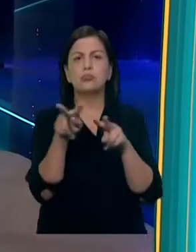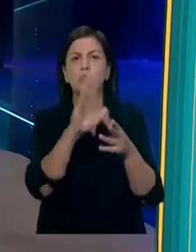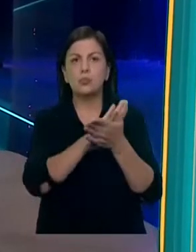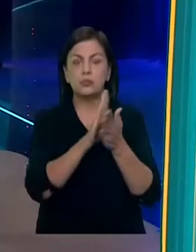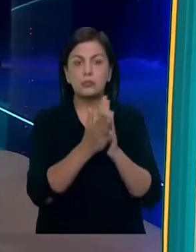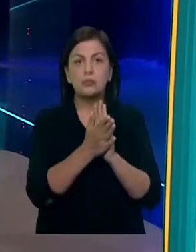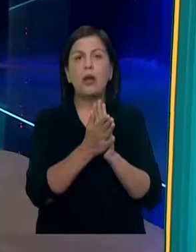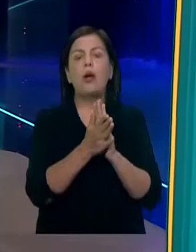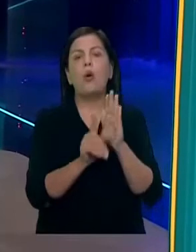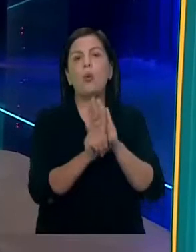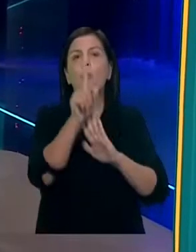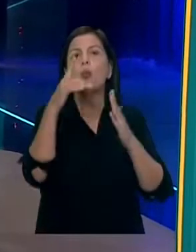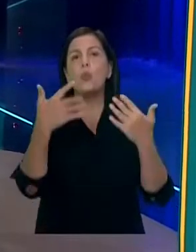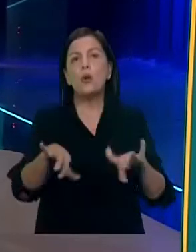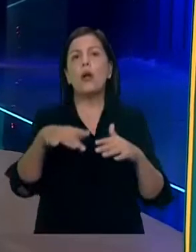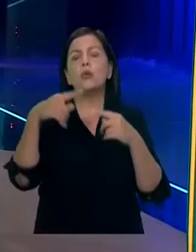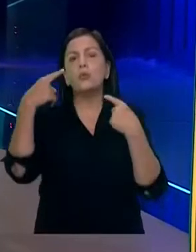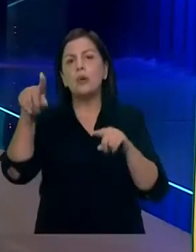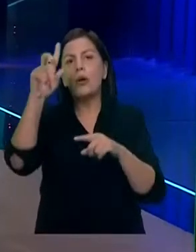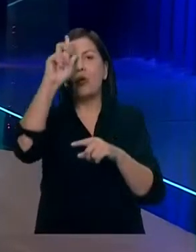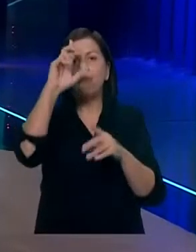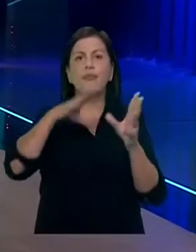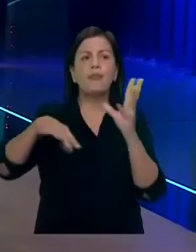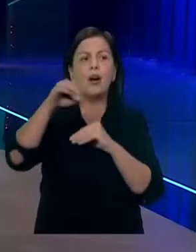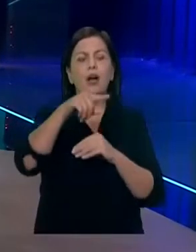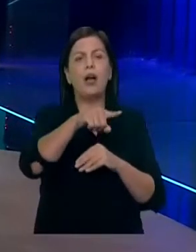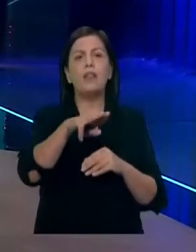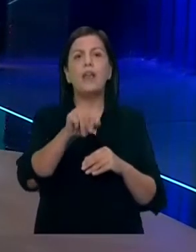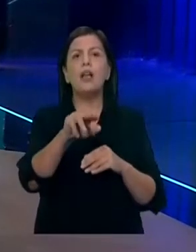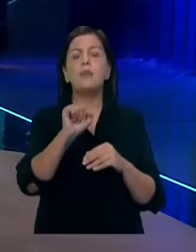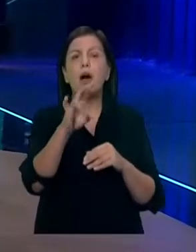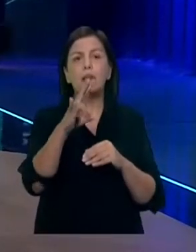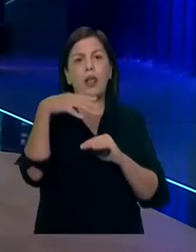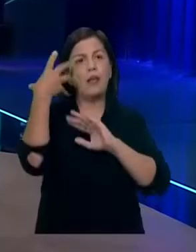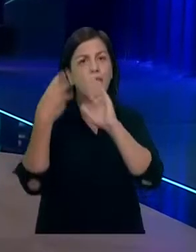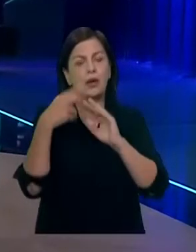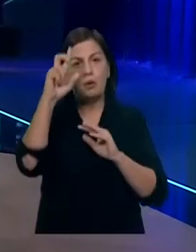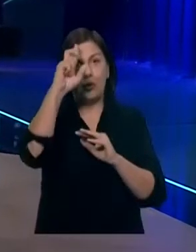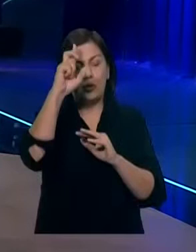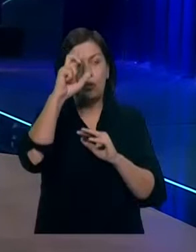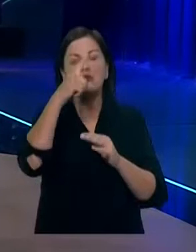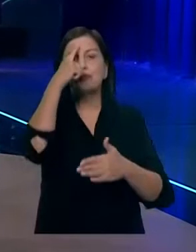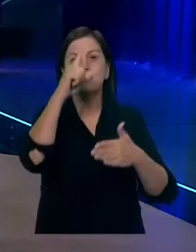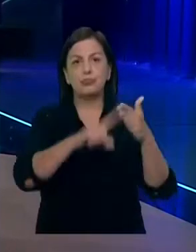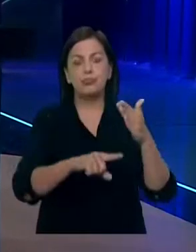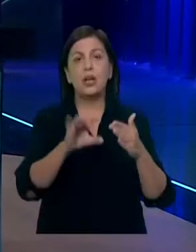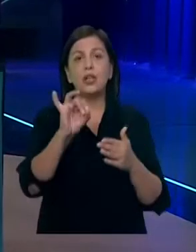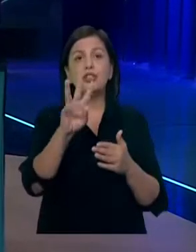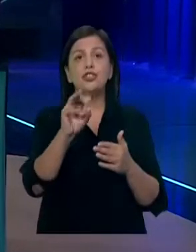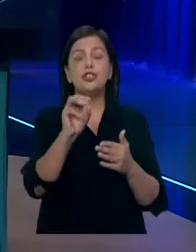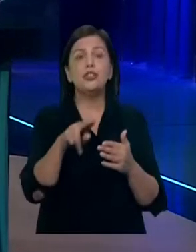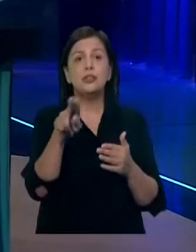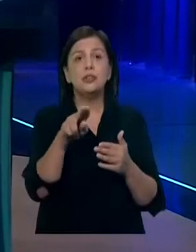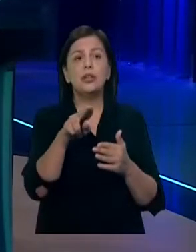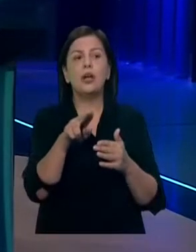tanınması məsələsini müzakirə edirlər. Lakin Taliban Əfqanistandakı tək güc deyil. IŞİD də terror törətməklə bölgədəki